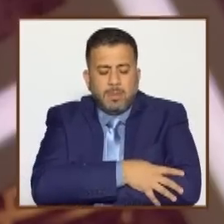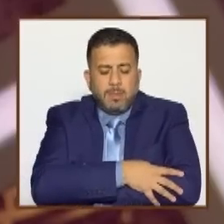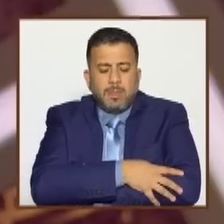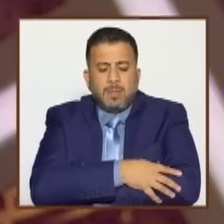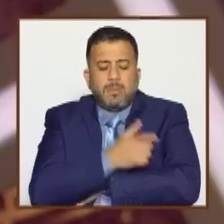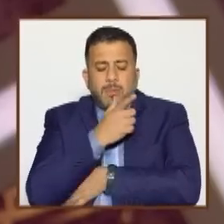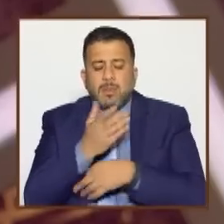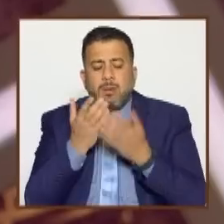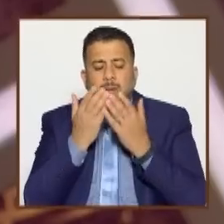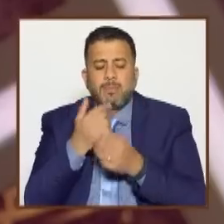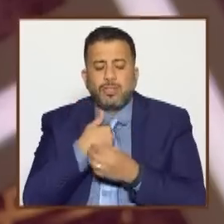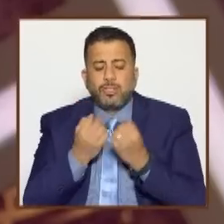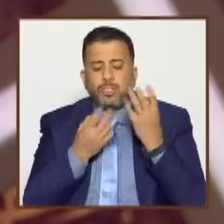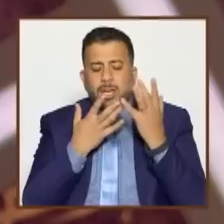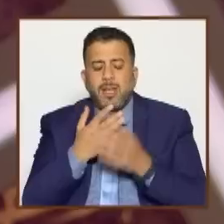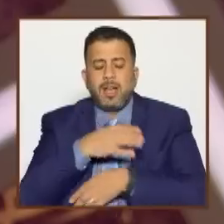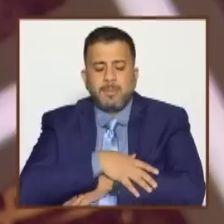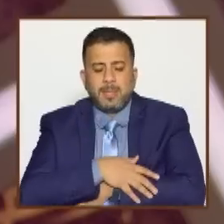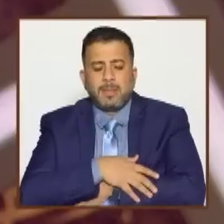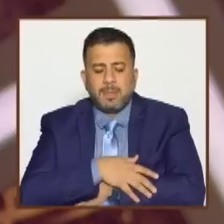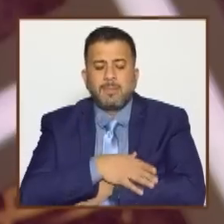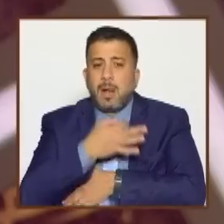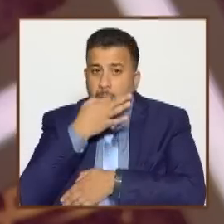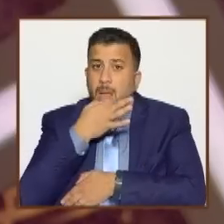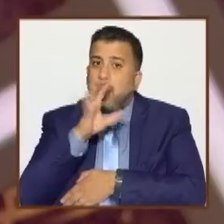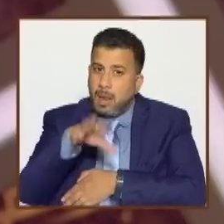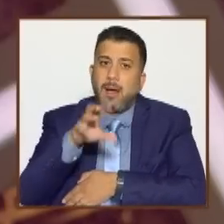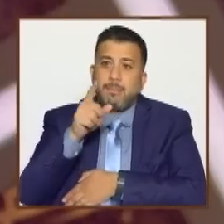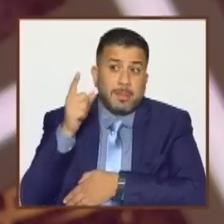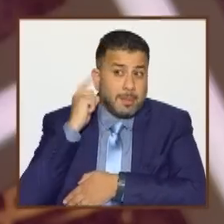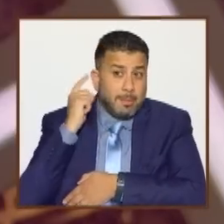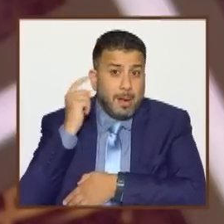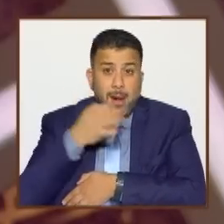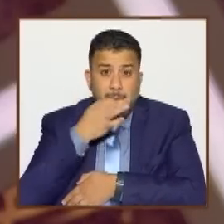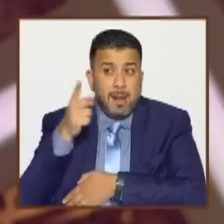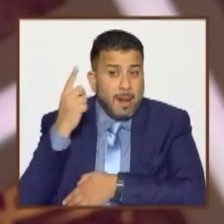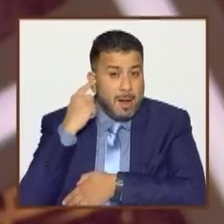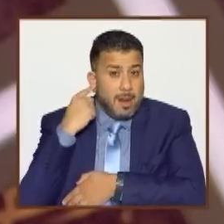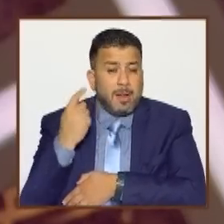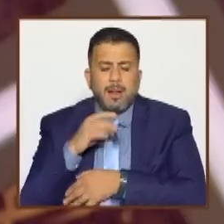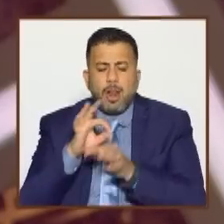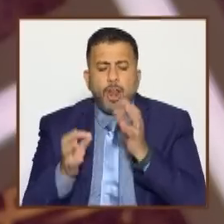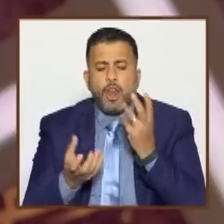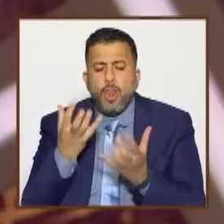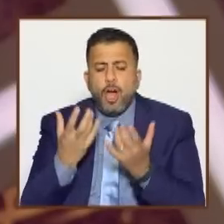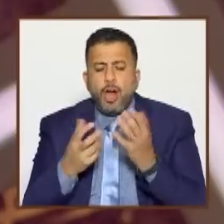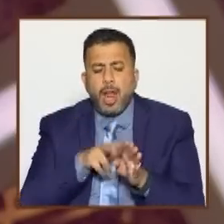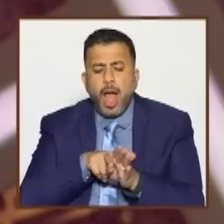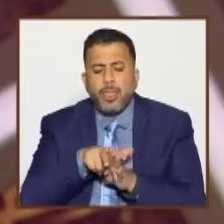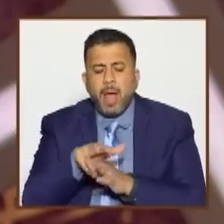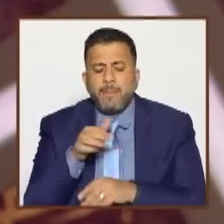مثل هذا القول، وهذا من السنة. فقد ثبت أن النبي عليه الصلاة والسلام كان إذا قام الليل ومر